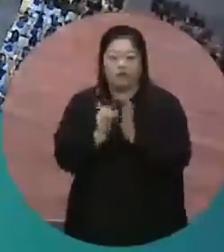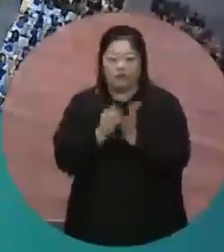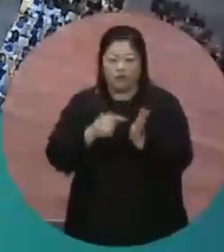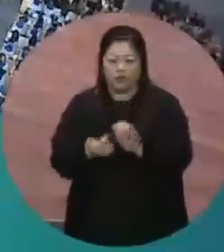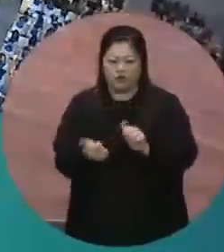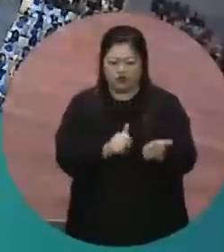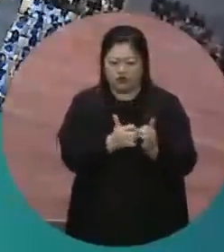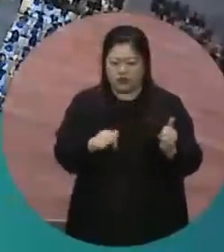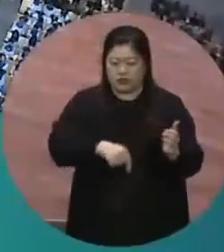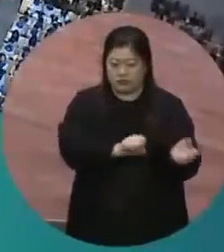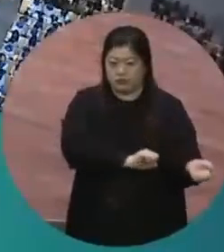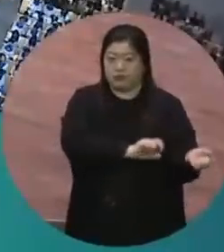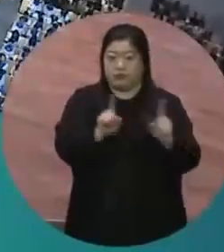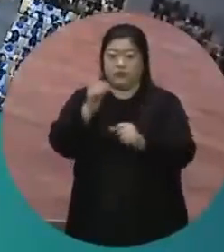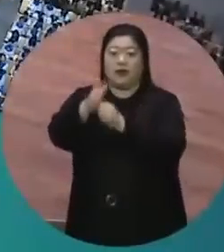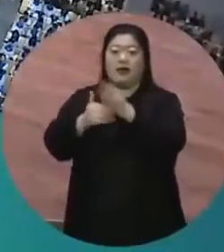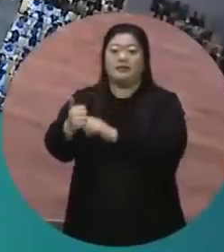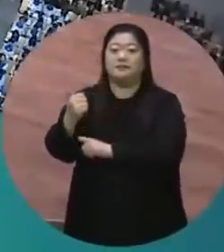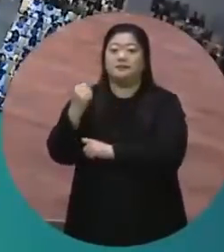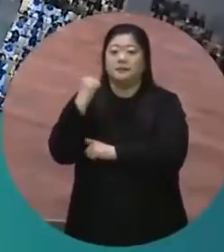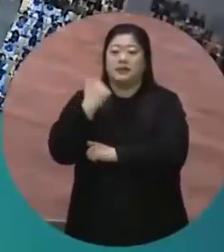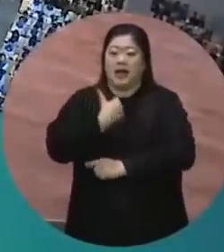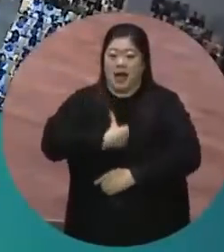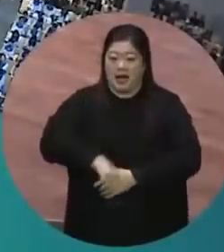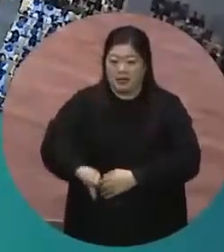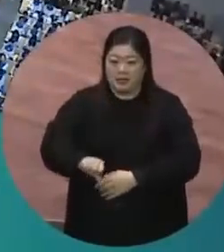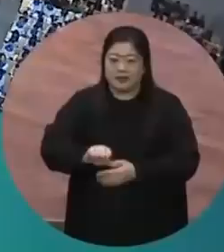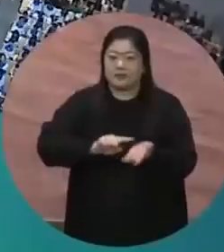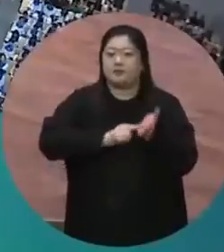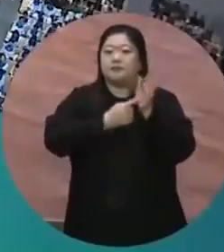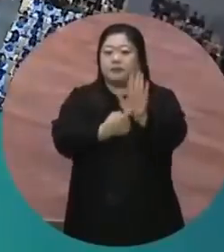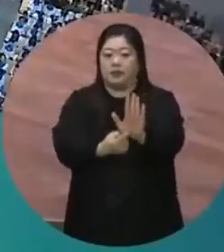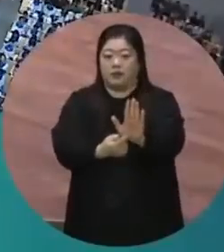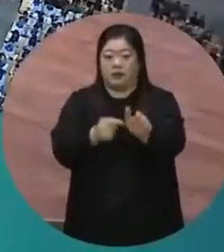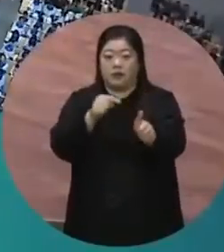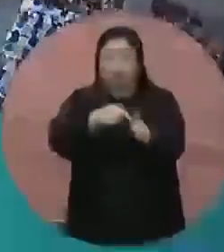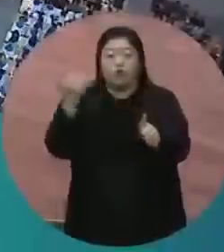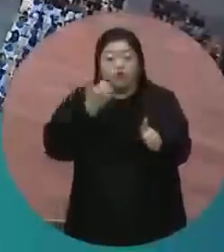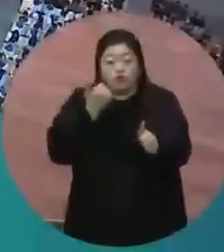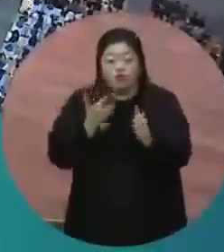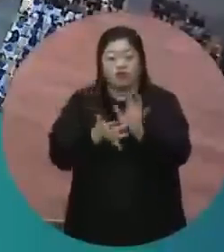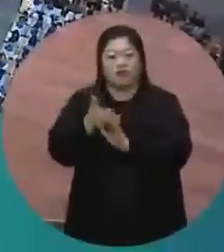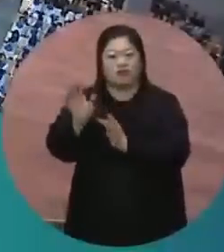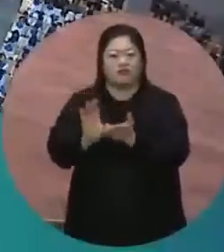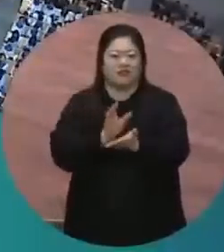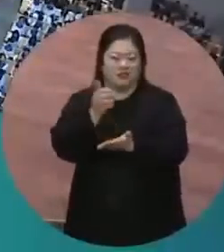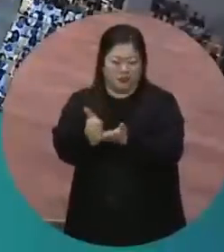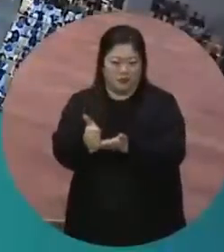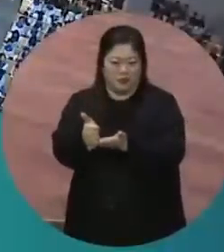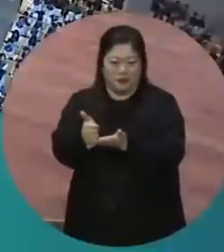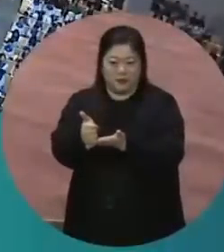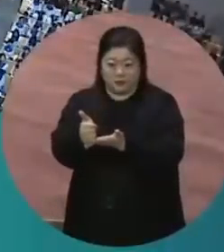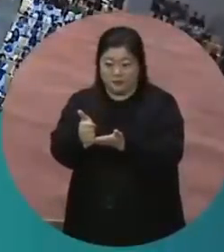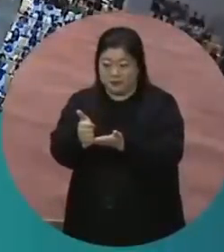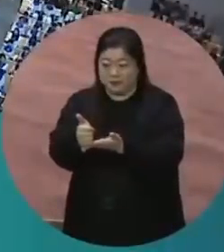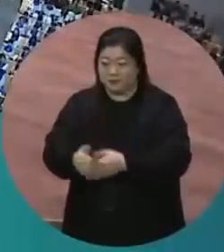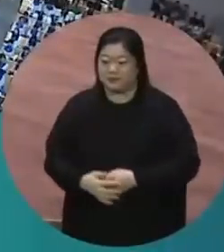부활하사 능력으로 하나님의 아들로 선보되셨으니 곧 우리 주 예수